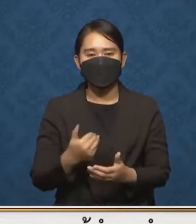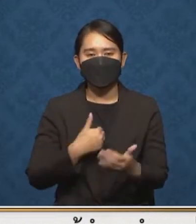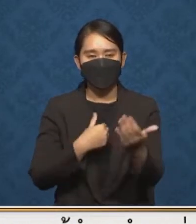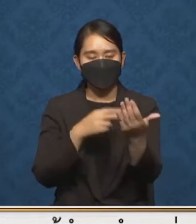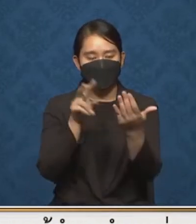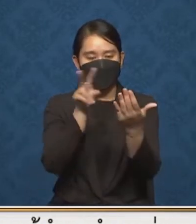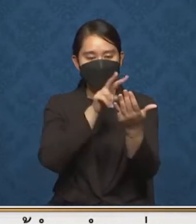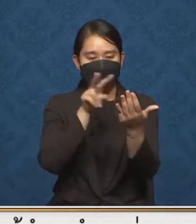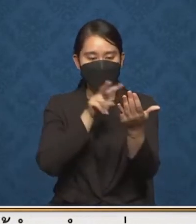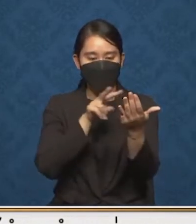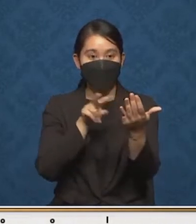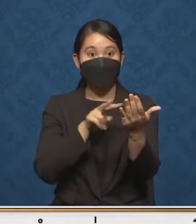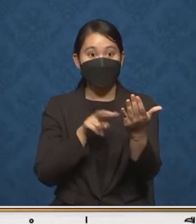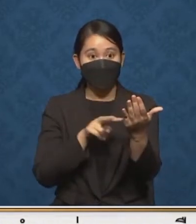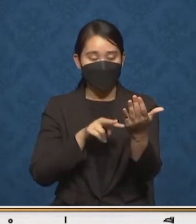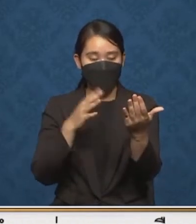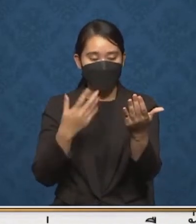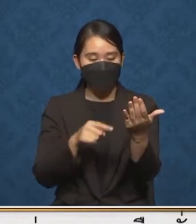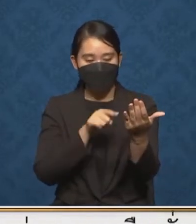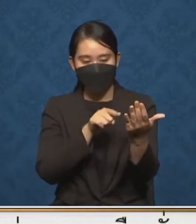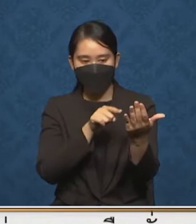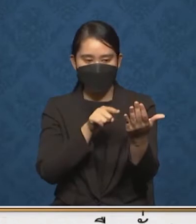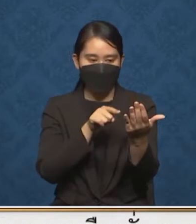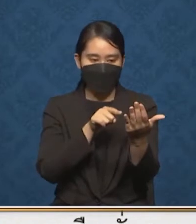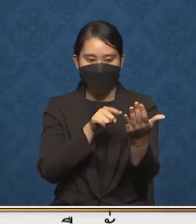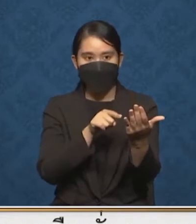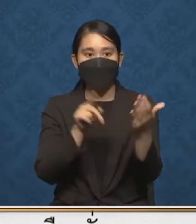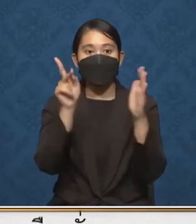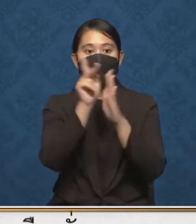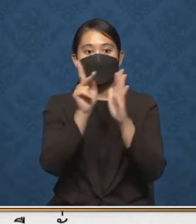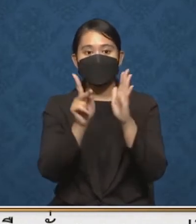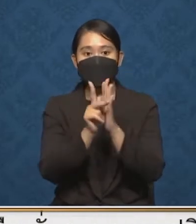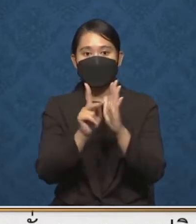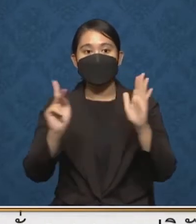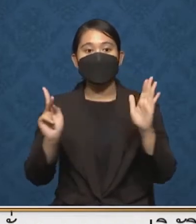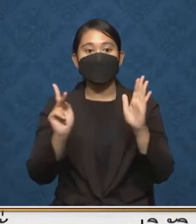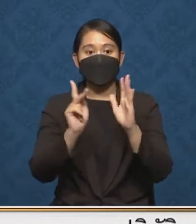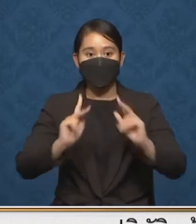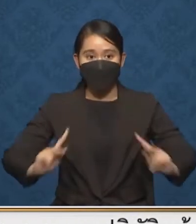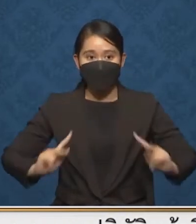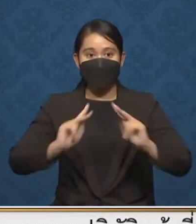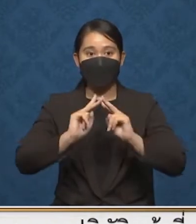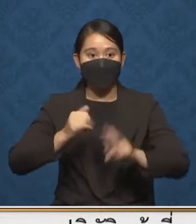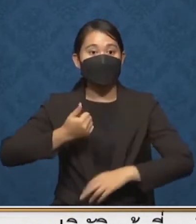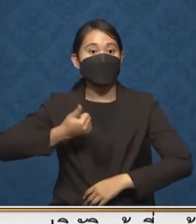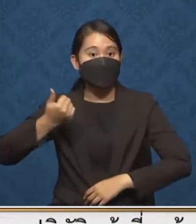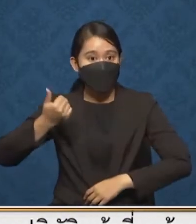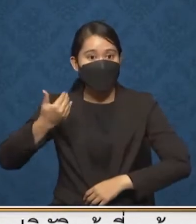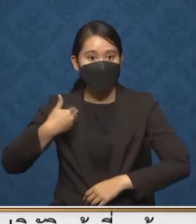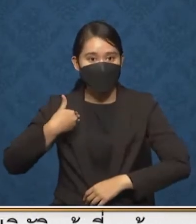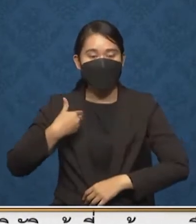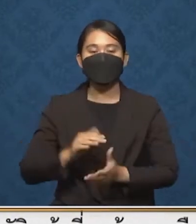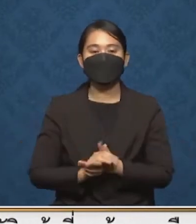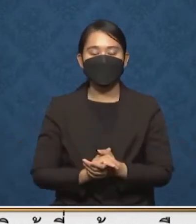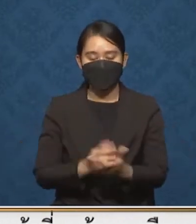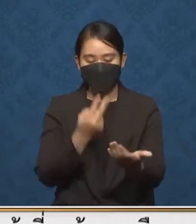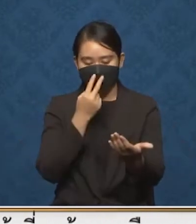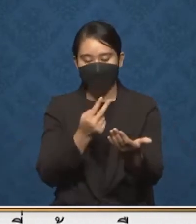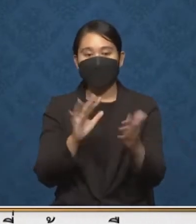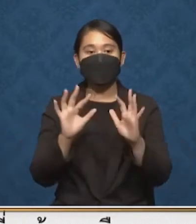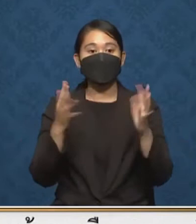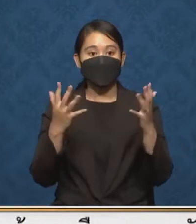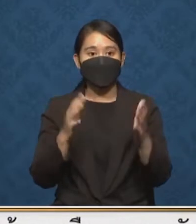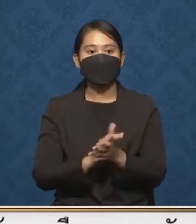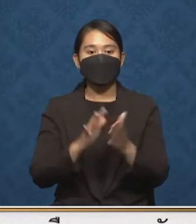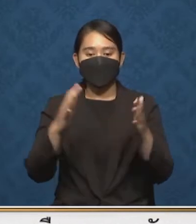ทั้งหมดนะครับพยายามจะหาว่ามีการออกกฎกระทรวงอื่นๆอีกหรือไม่ก็ไม่พบว่ามีการให้อำนาจรัฐม